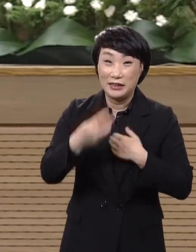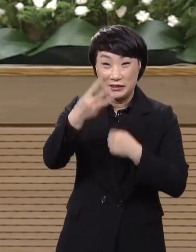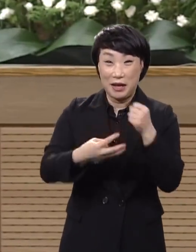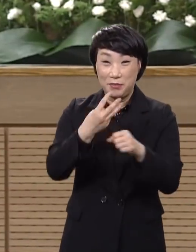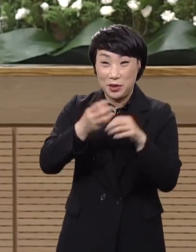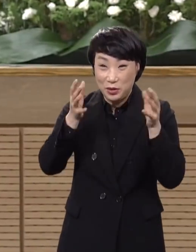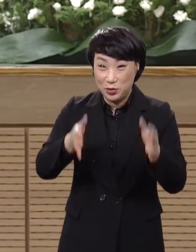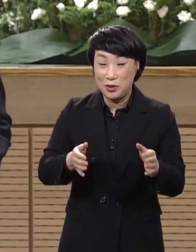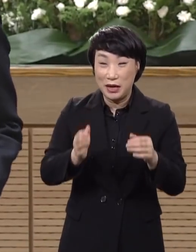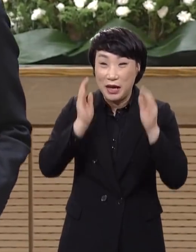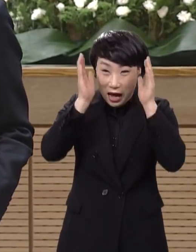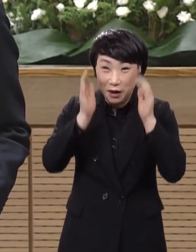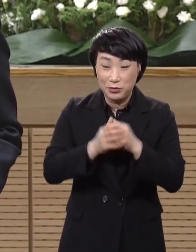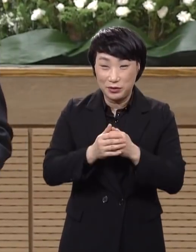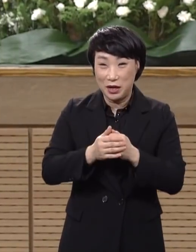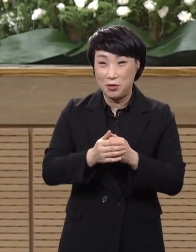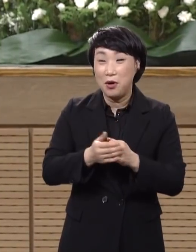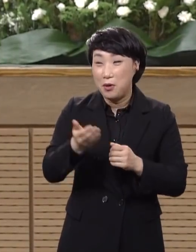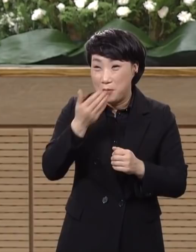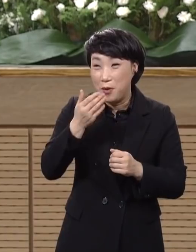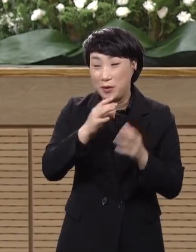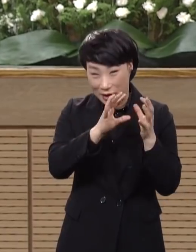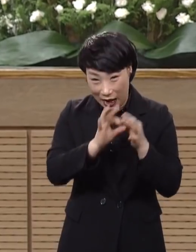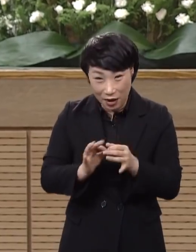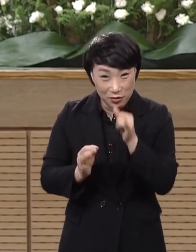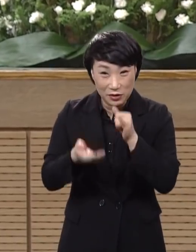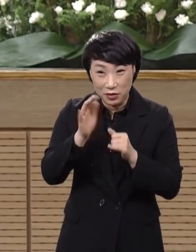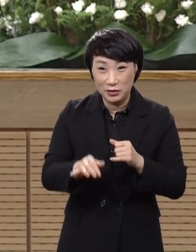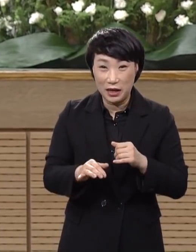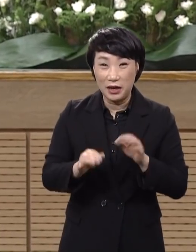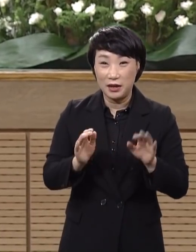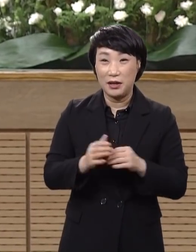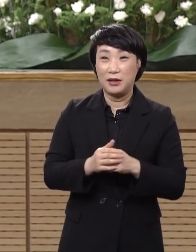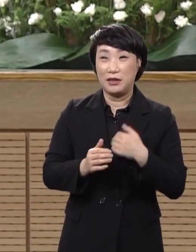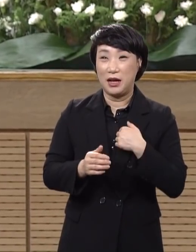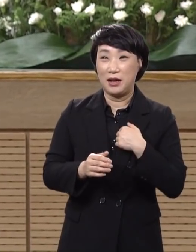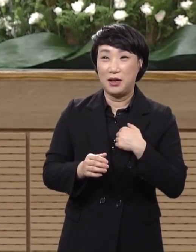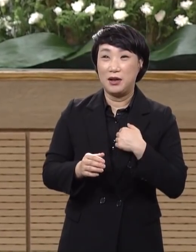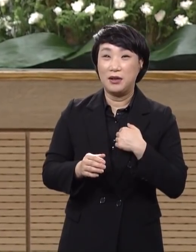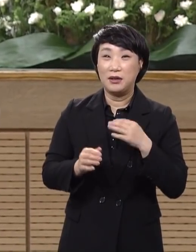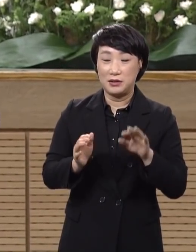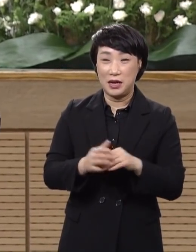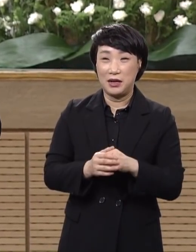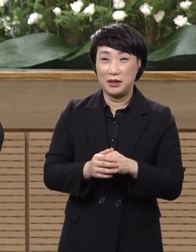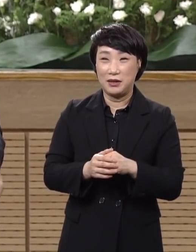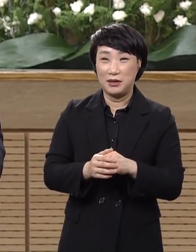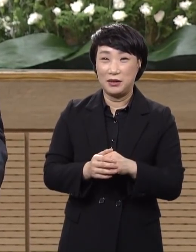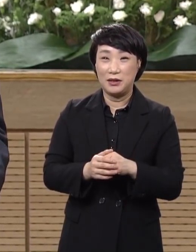동안을 학문을 가지고 기를 때 이는 왕의 진미를 거절하고